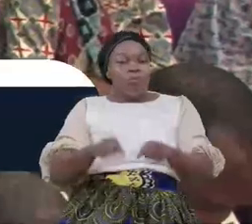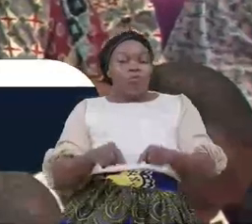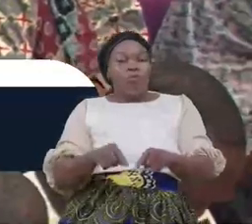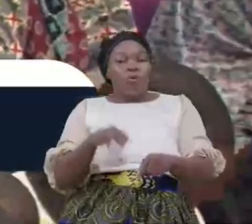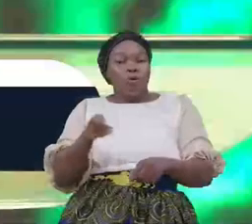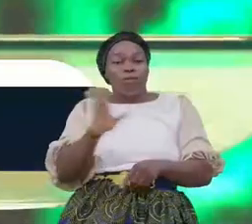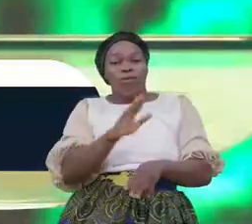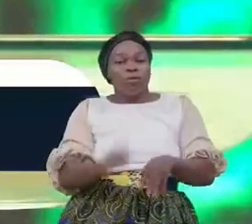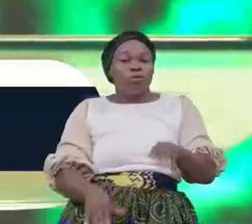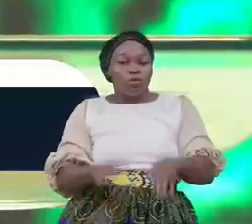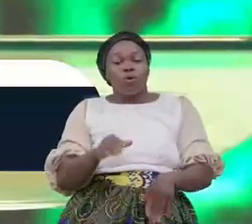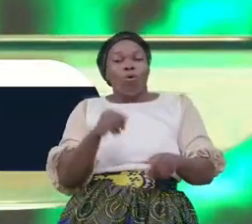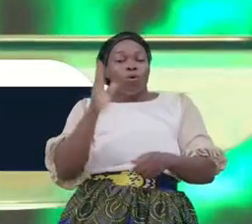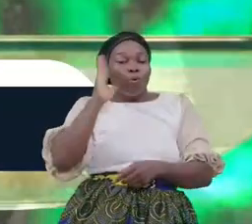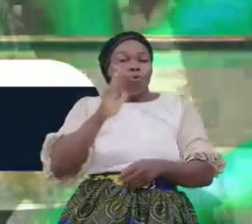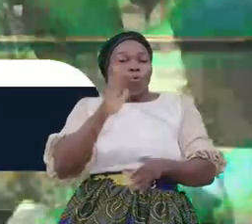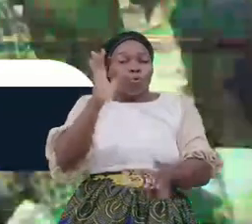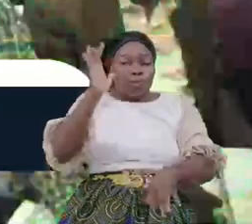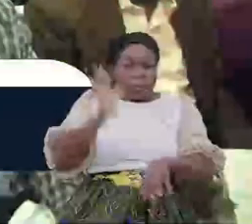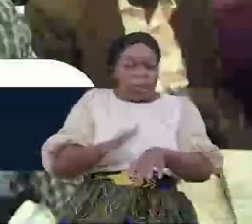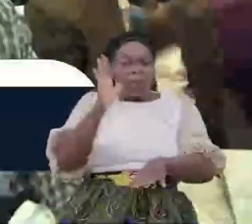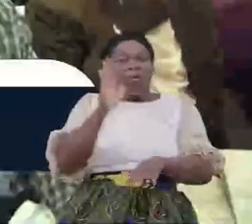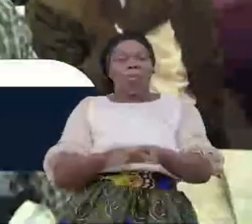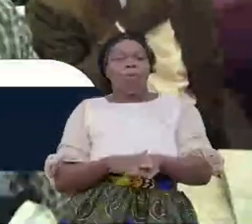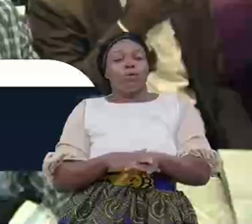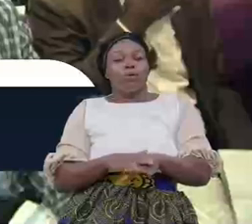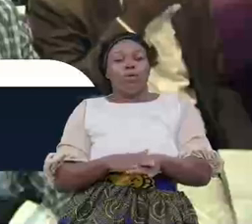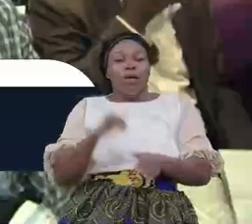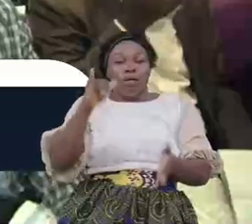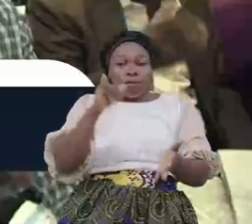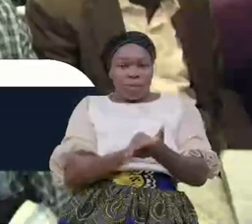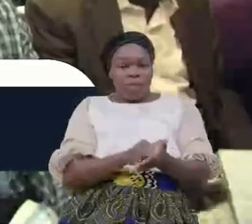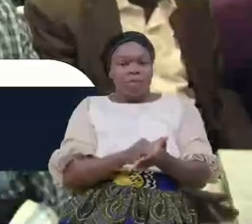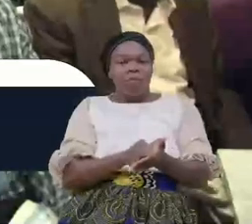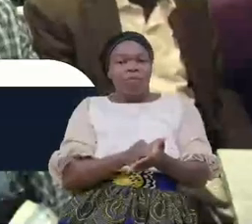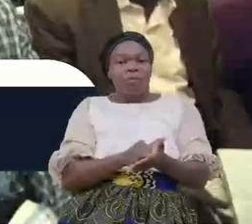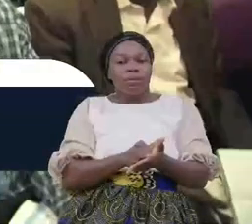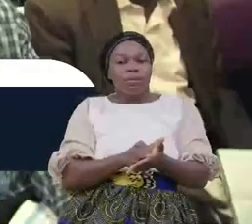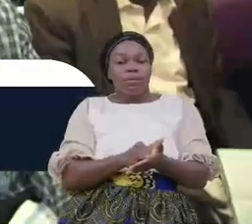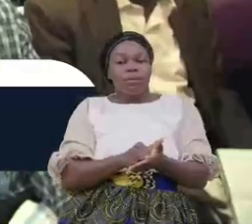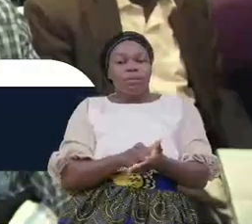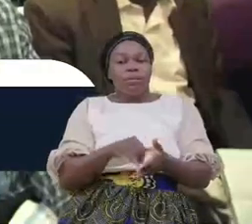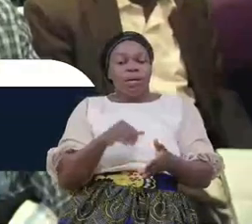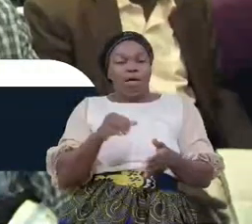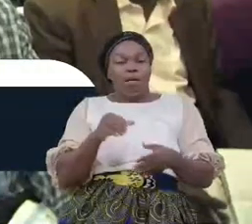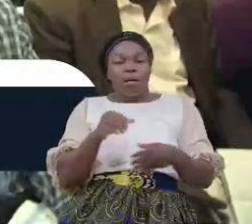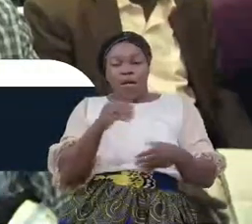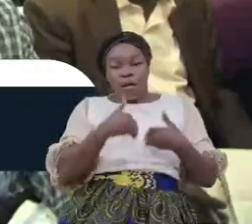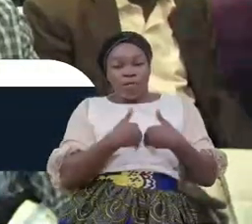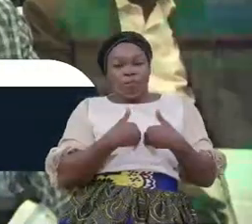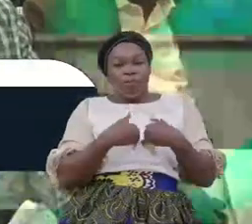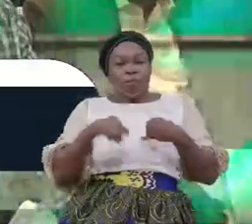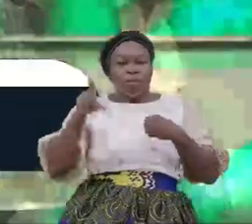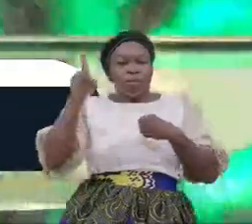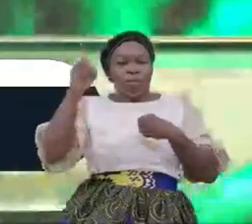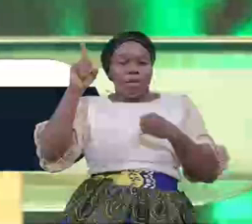votre pied, je Je vous le donne comme